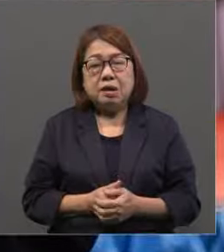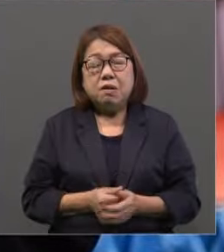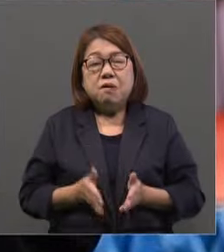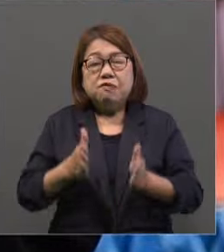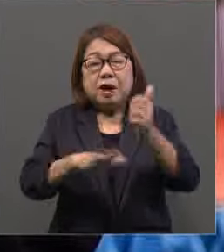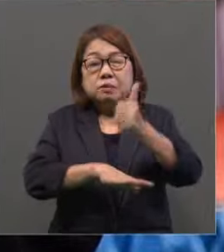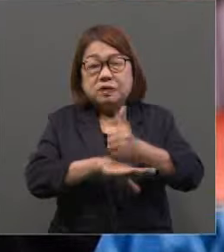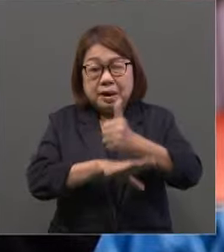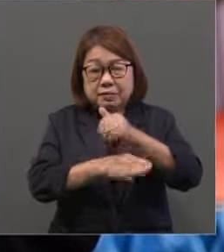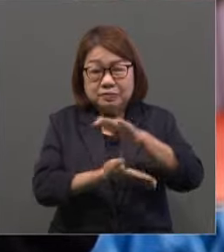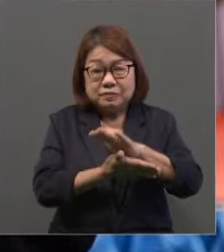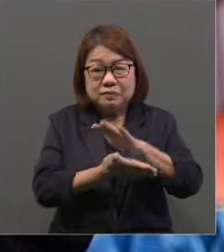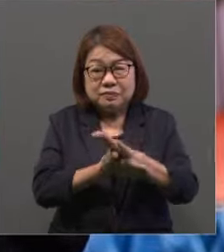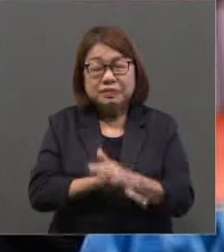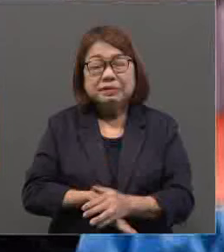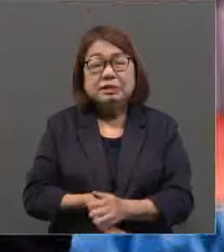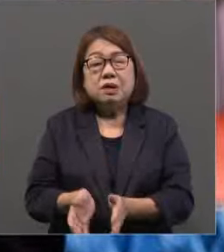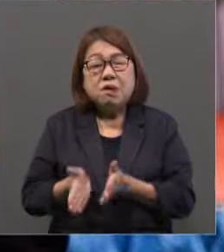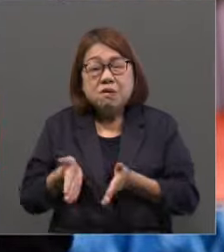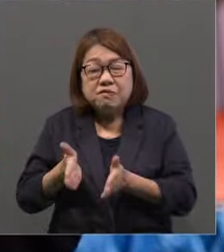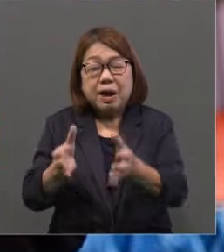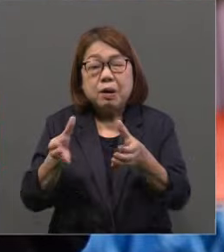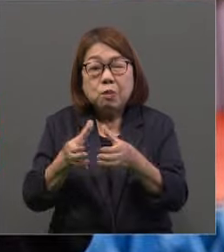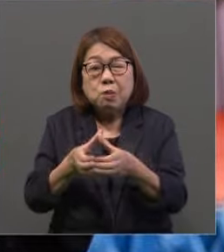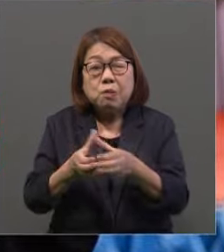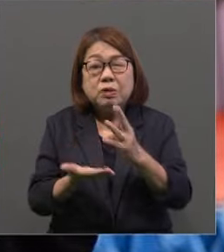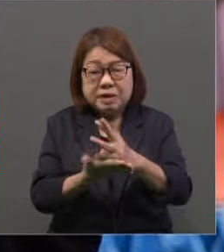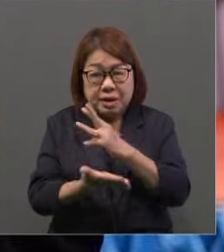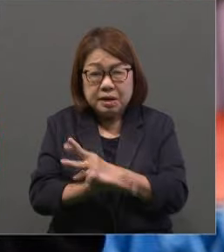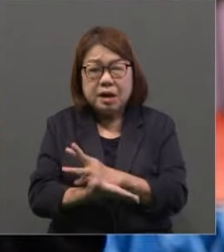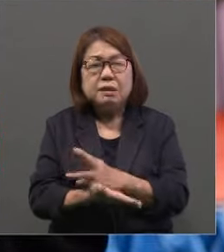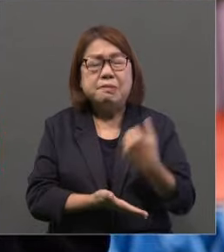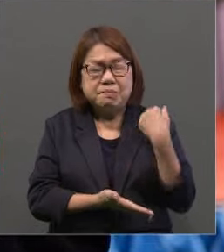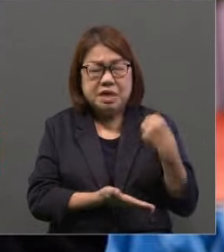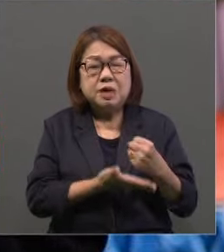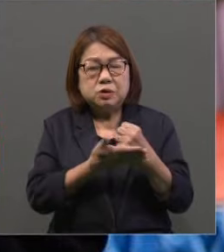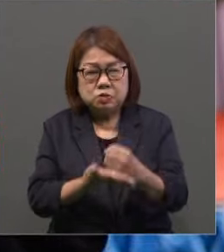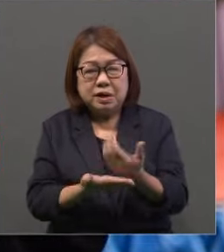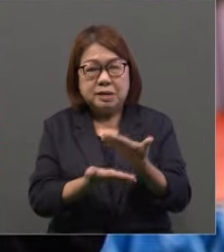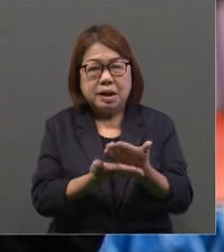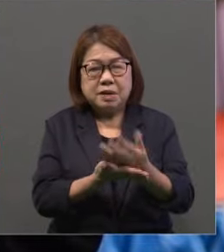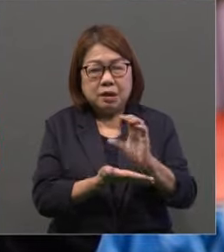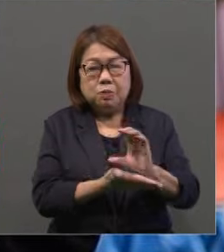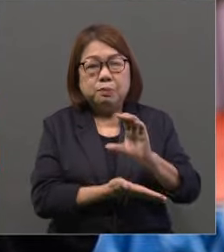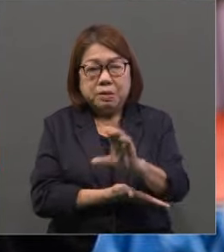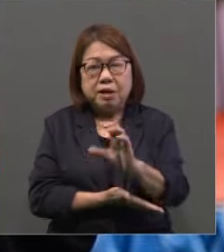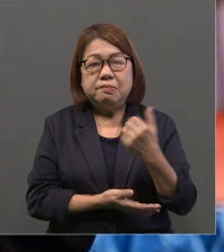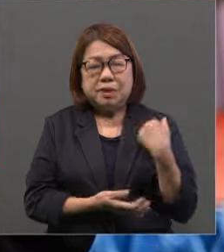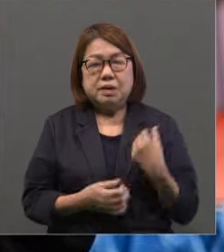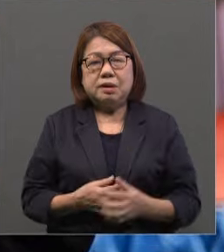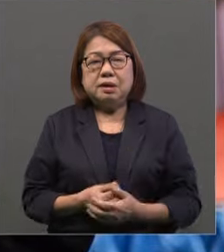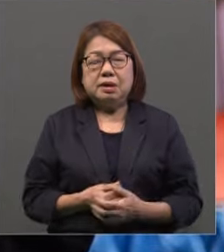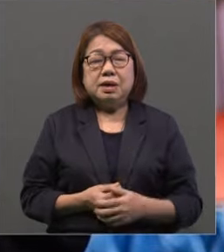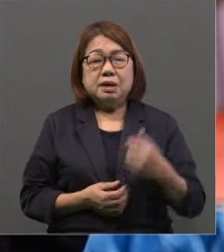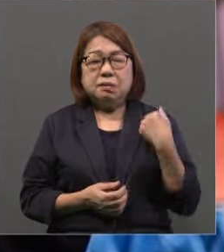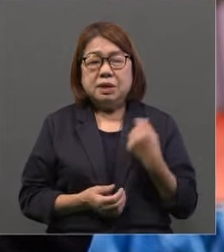โดยเฉพาะกลุ่มงานบริหารงานวิชาการก็ซัพพอร์ตเรื่องงบประมาณกันก็